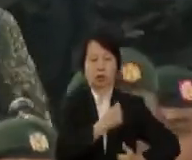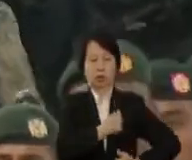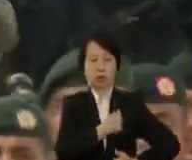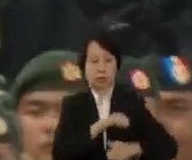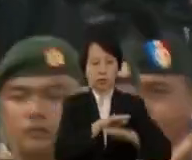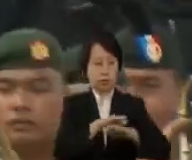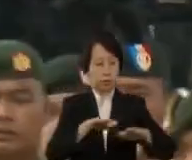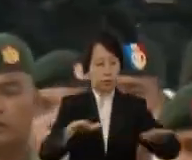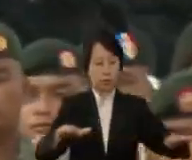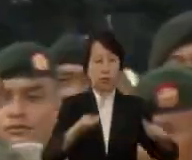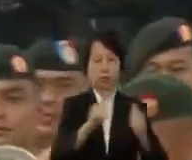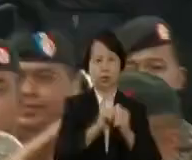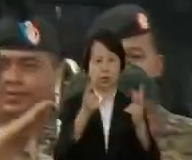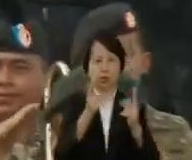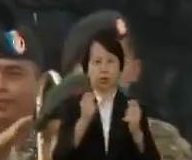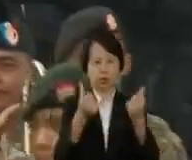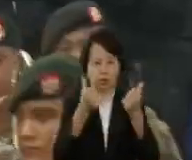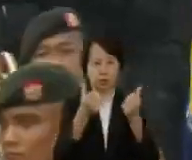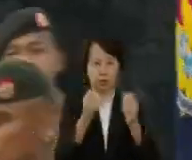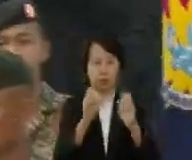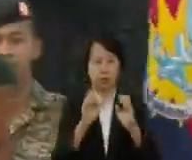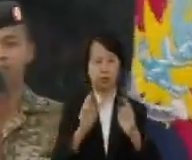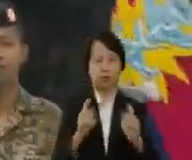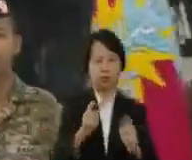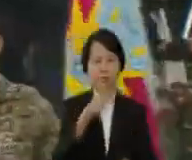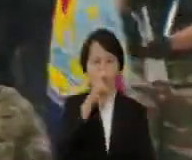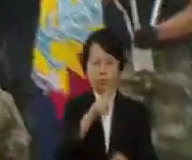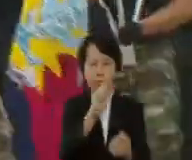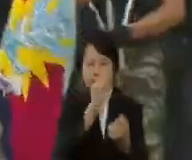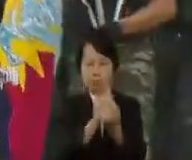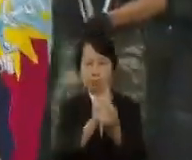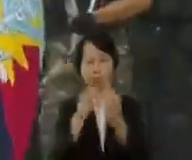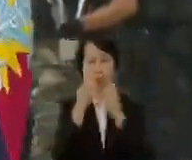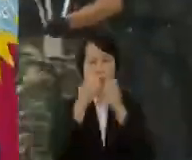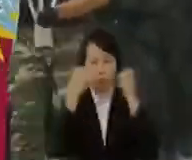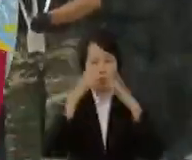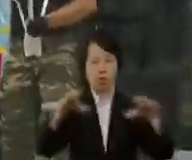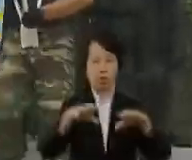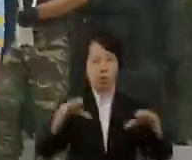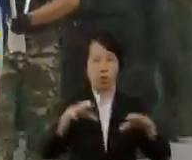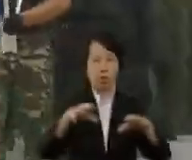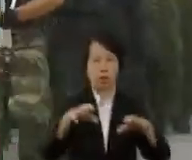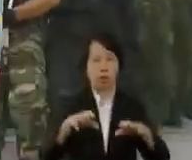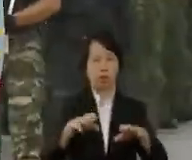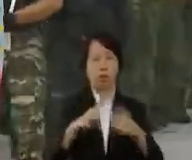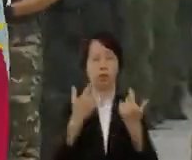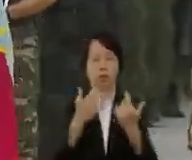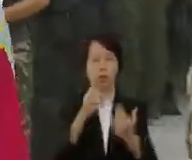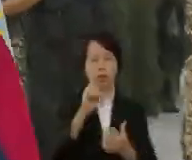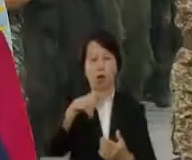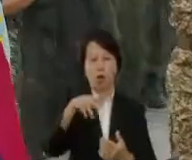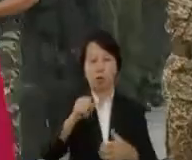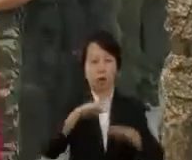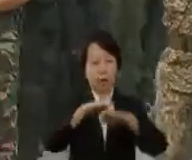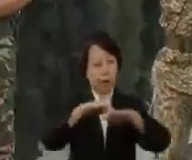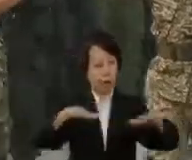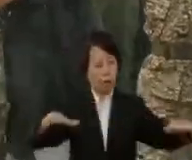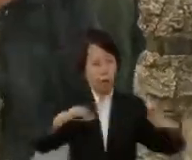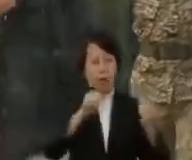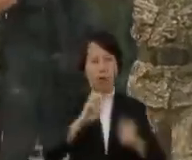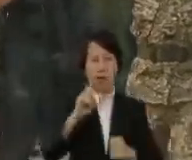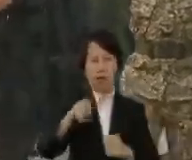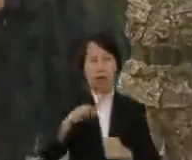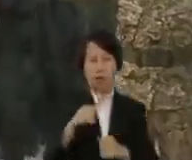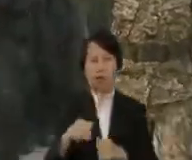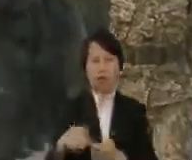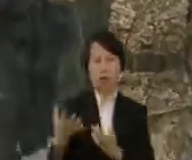dengan cokok kata, cepat dan cergas. Berkepakaran untuk melaksanakan operasi khas di daratan dan operasi